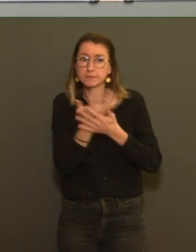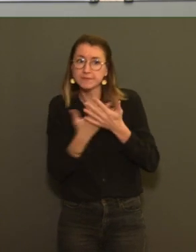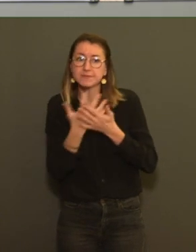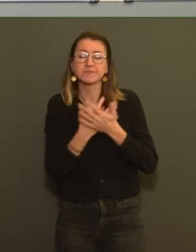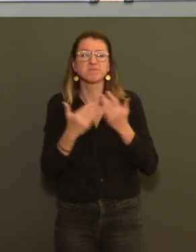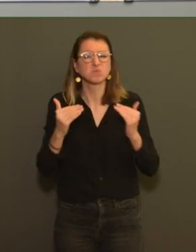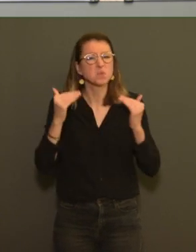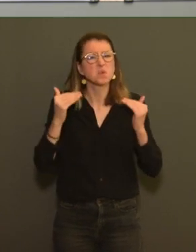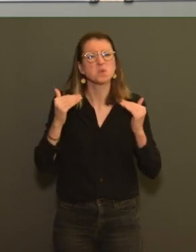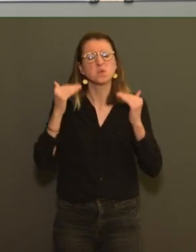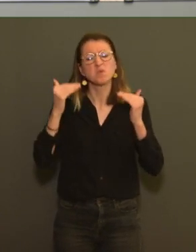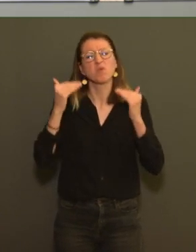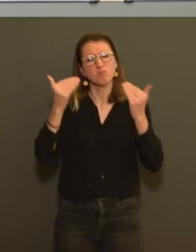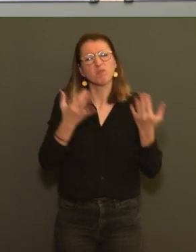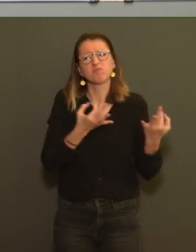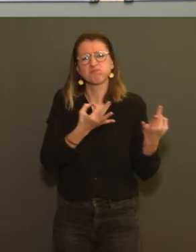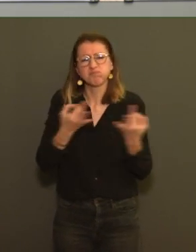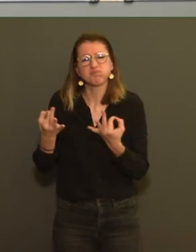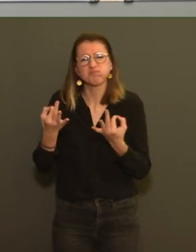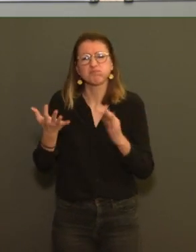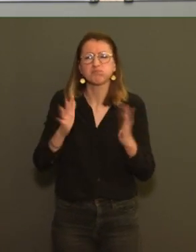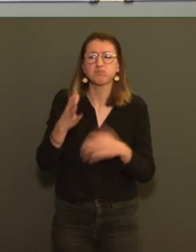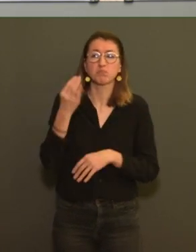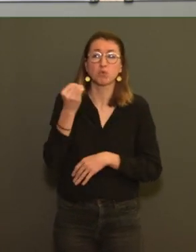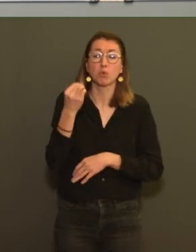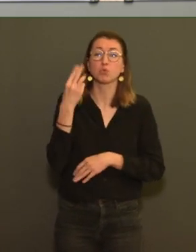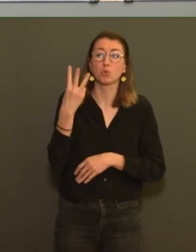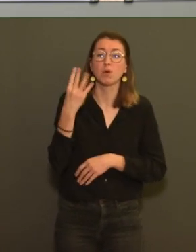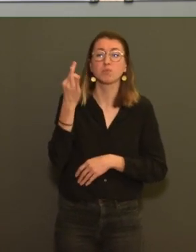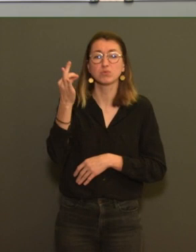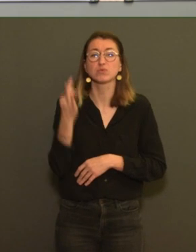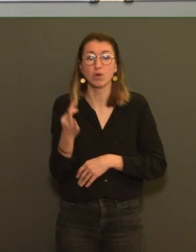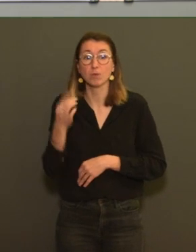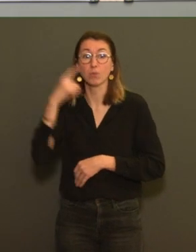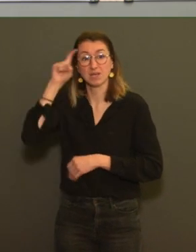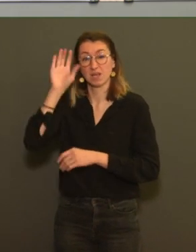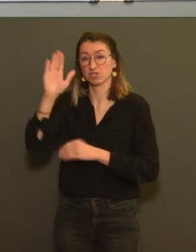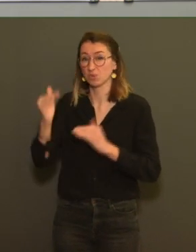de 93% pour une province et de 81% pour l'autre province.